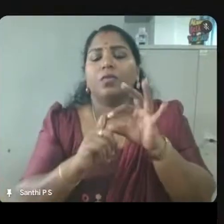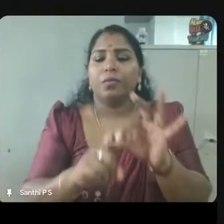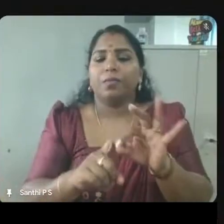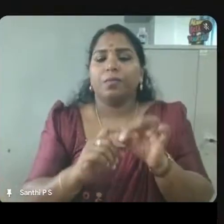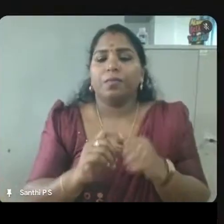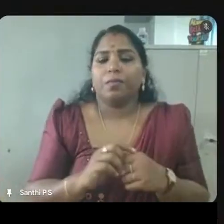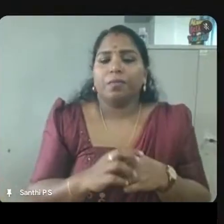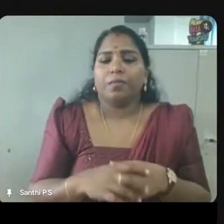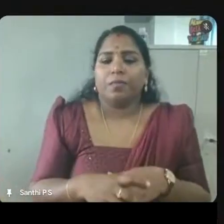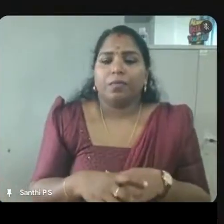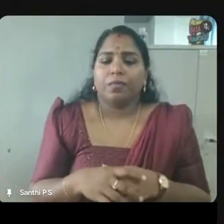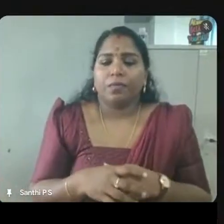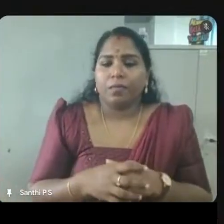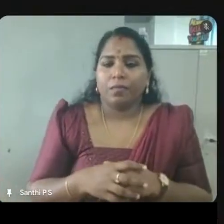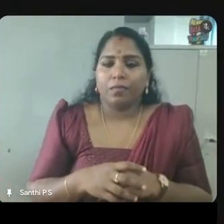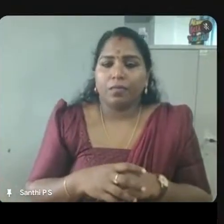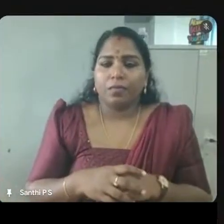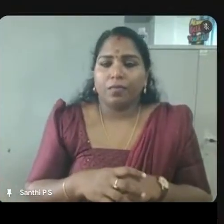ചോദിച്ചോളൂ.